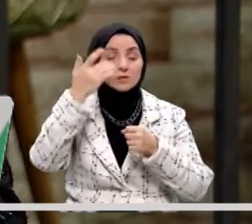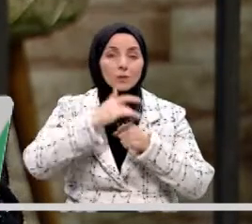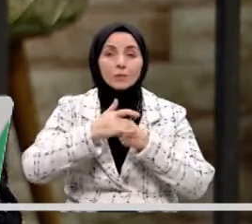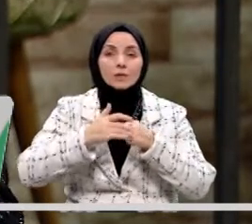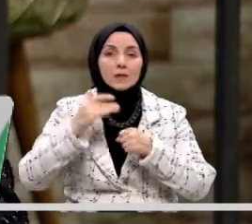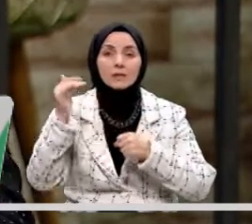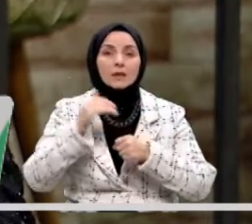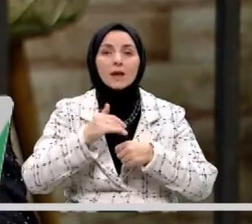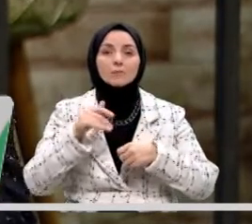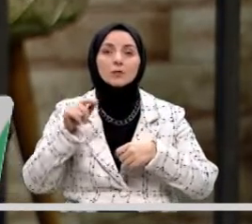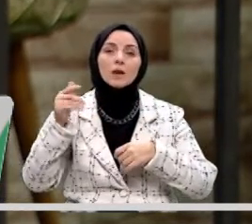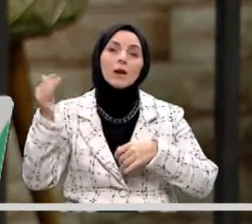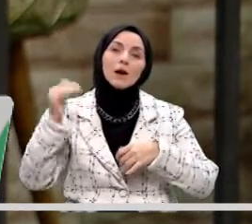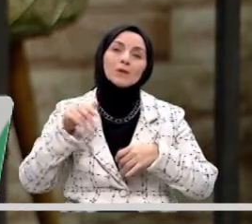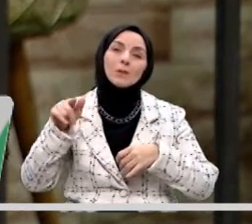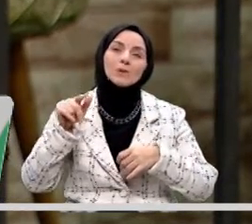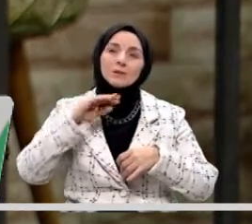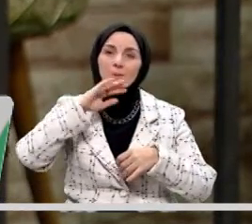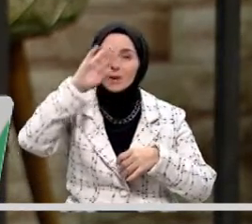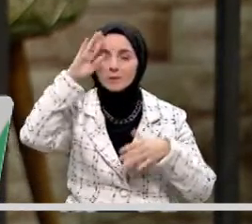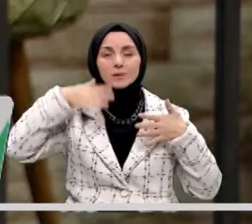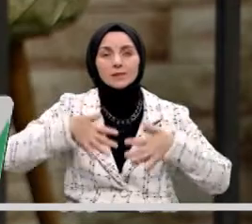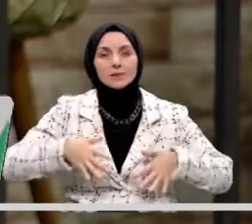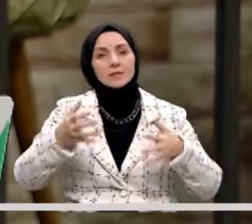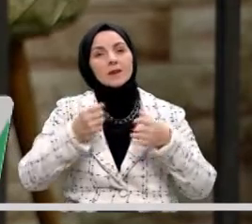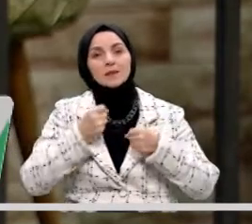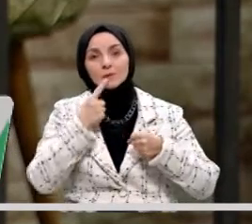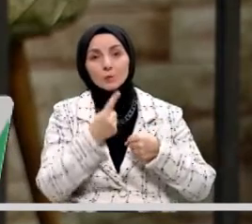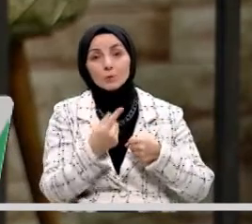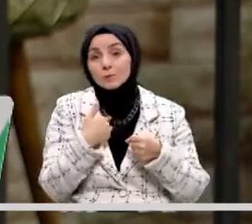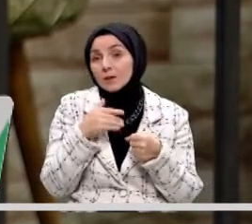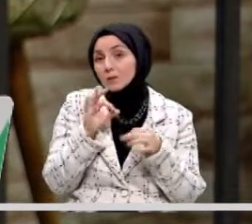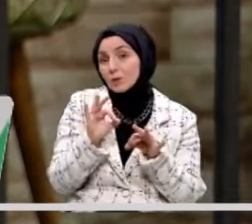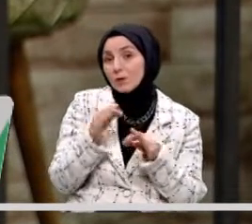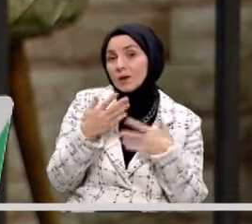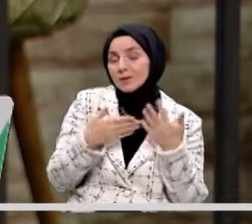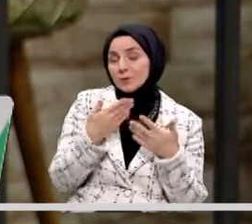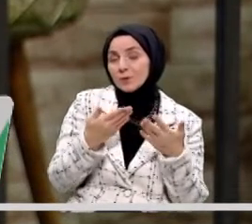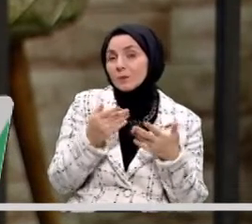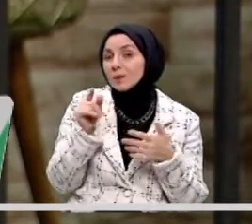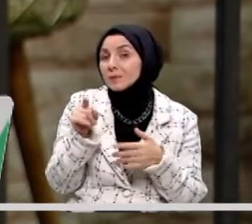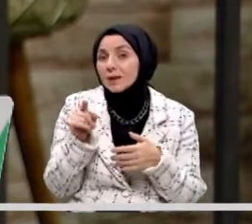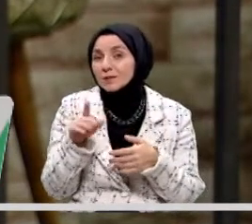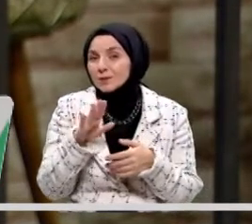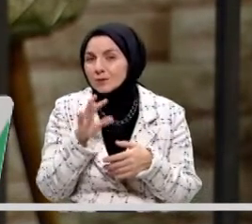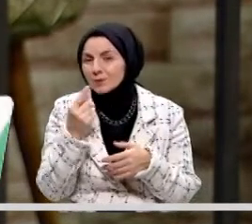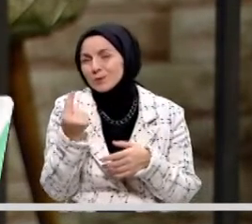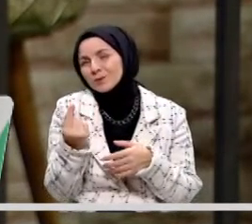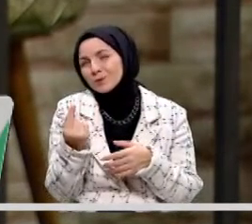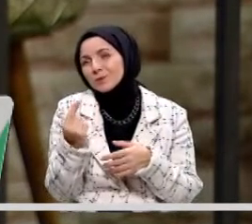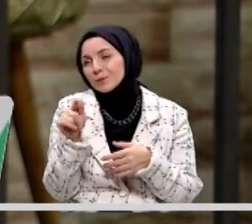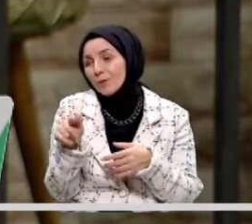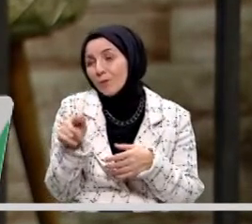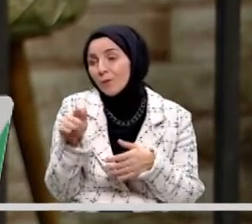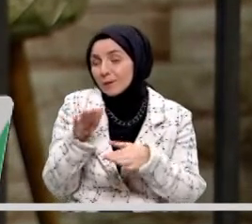Merhameti çözmekle ben şöyle anlatıyorum Siz küçüksünüz kedi gördük sokakta böyle yapıyoruz Ay yazık kedi çok